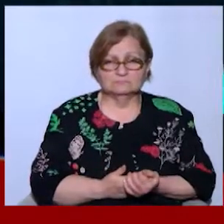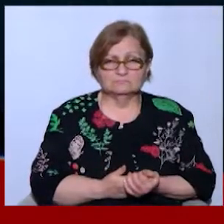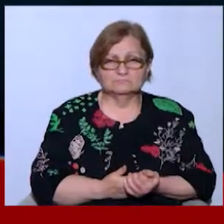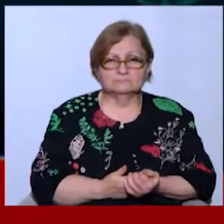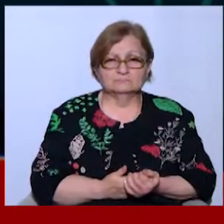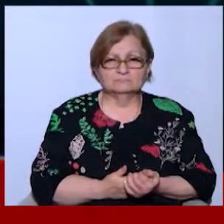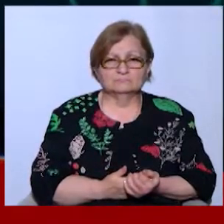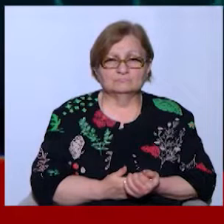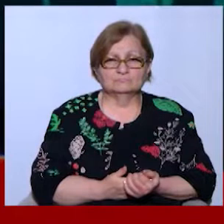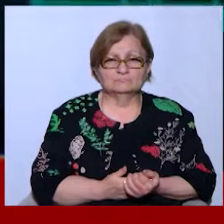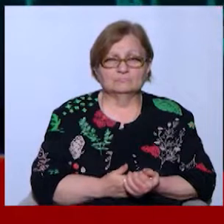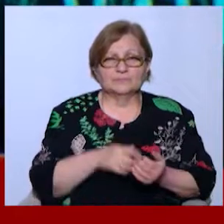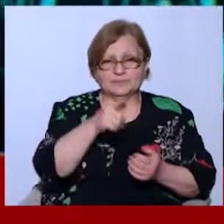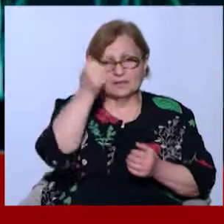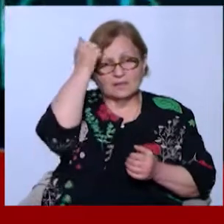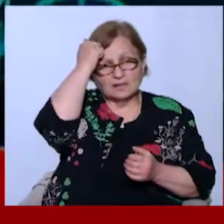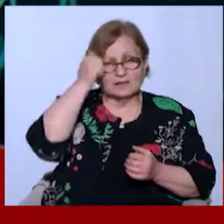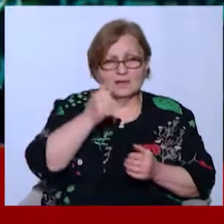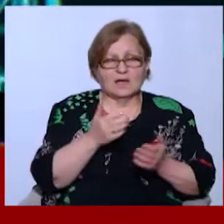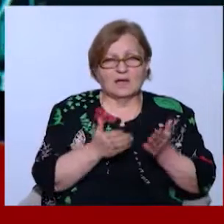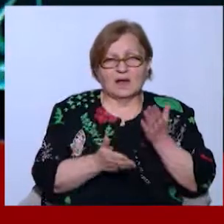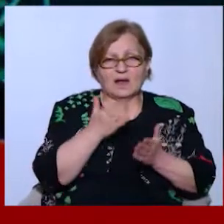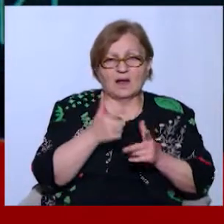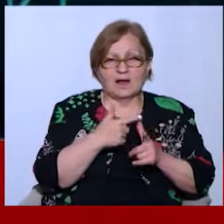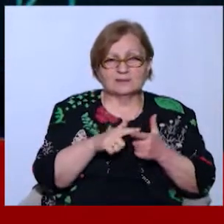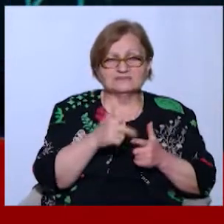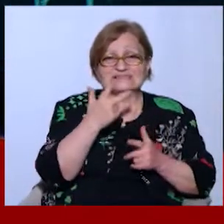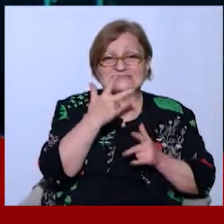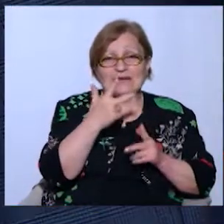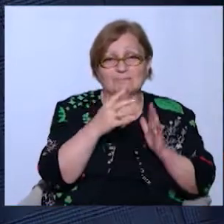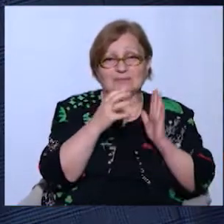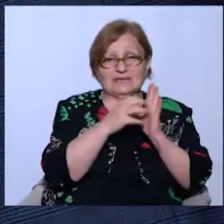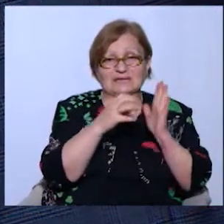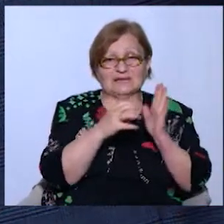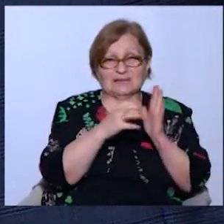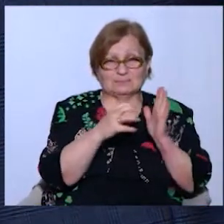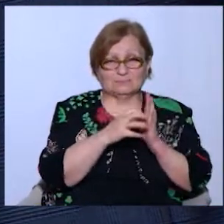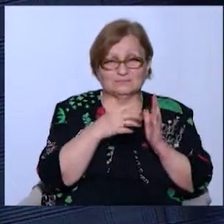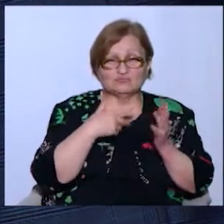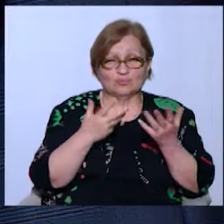რა არის? ჩვენ გახსოვთ, ჩვენ დავთვალეთ რა ალბათობა 3 გერბის